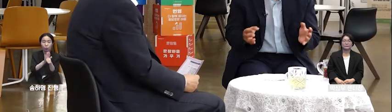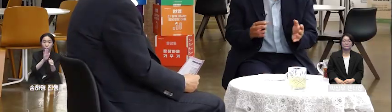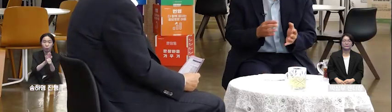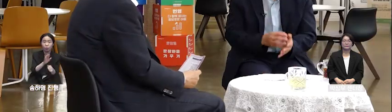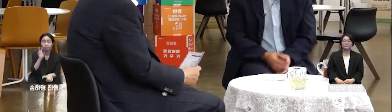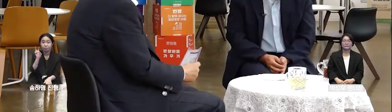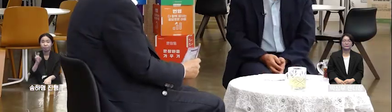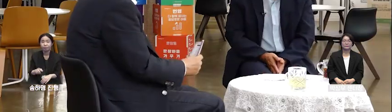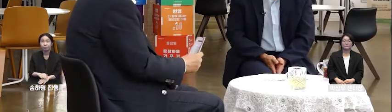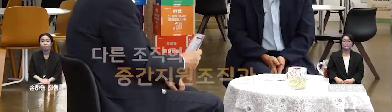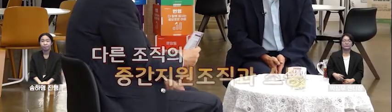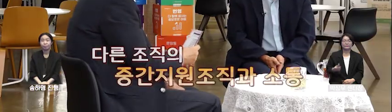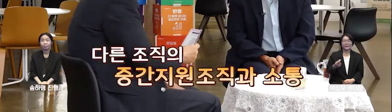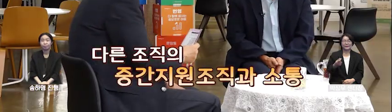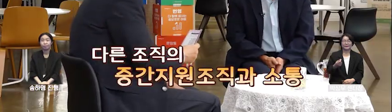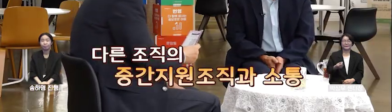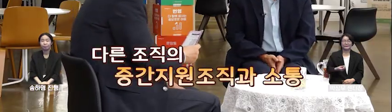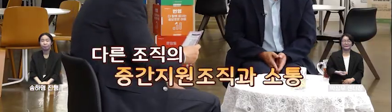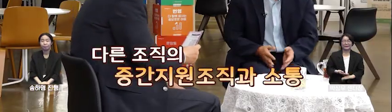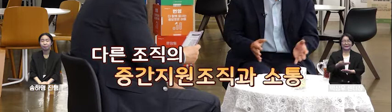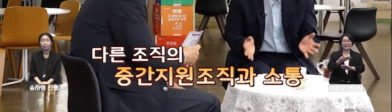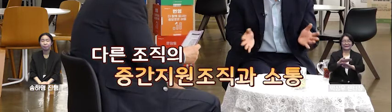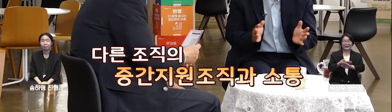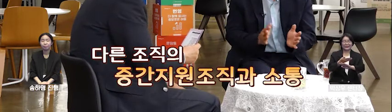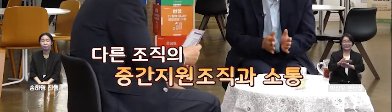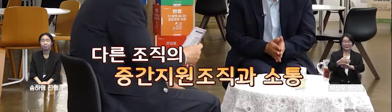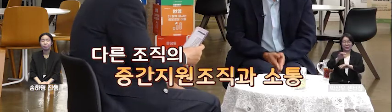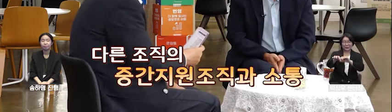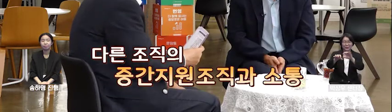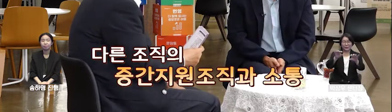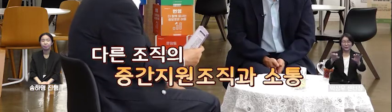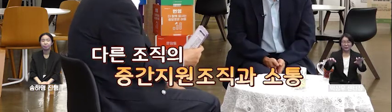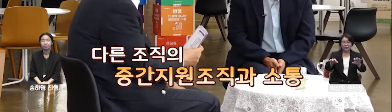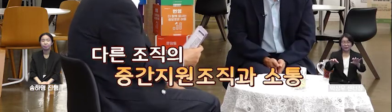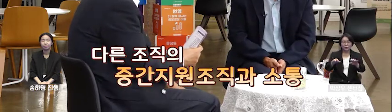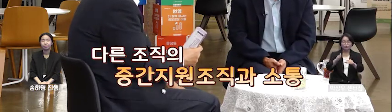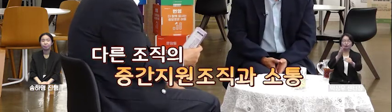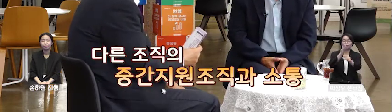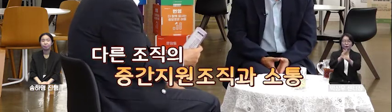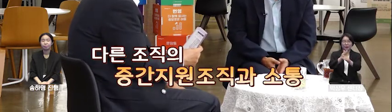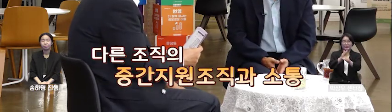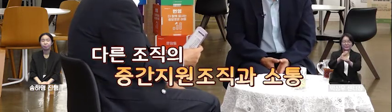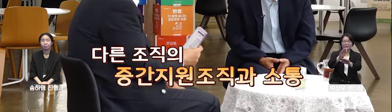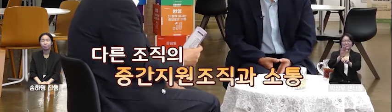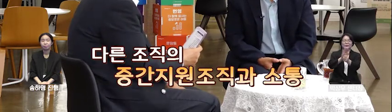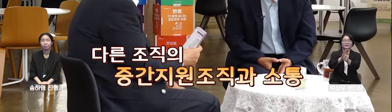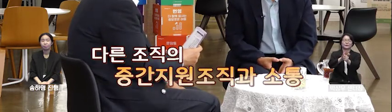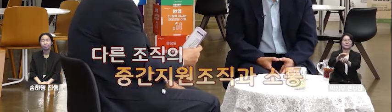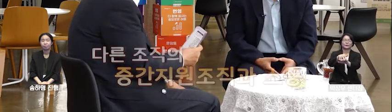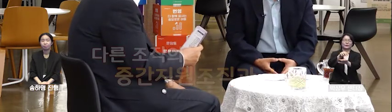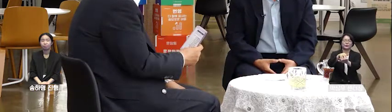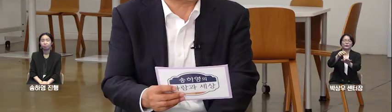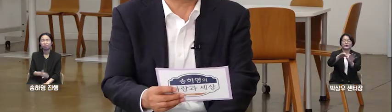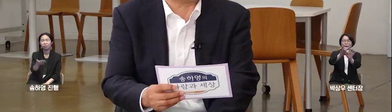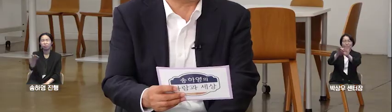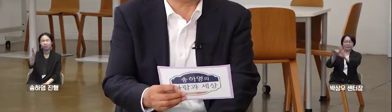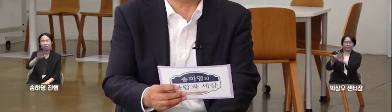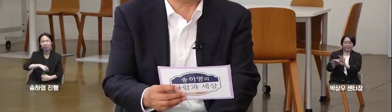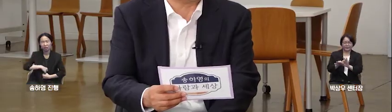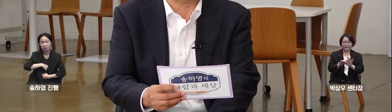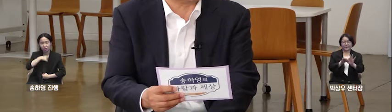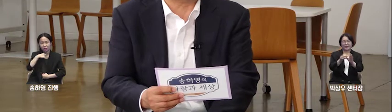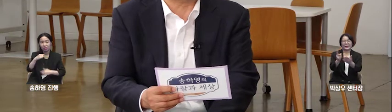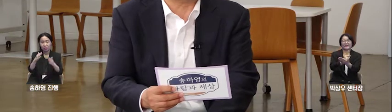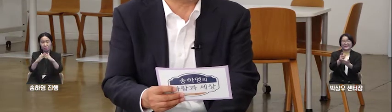다른 영역의 그 중간 지원 조직들과 함께 네트워크를 통해서 만남들을 계속 가지고 있습니다. 그런데